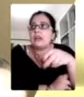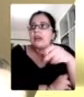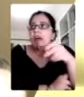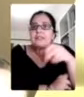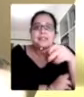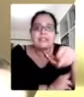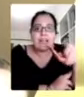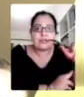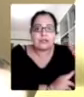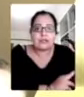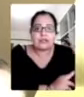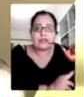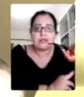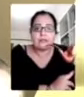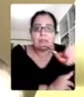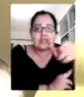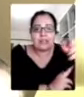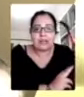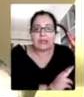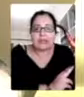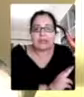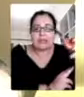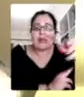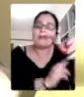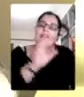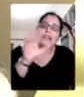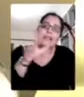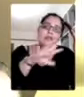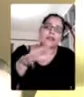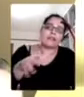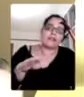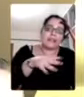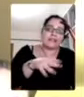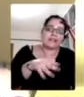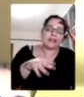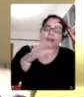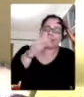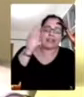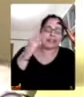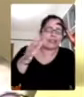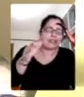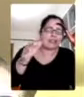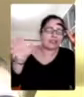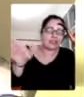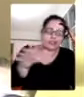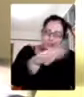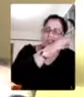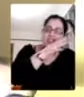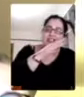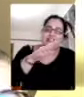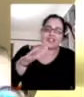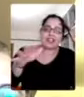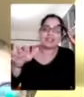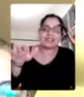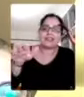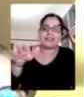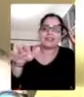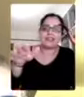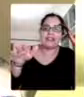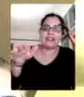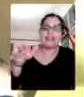geliyor. Haftanın her günü içiyorum. Manyağa bağlıyorum. Ama genel olarak fiyat, aman fiyat nereden çıktı? Süreç.